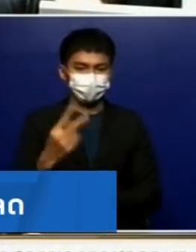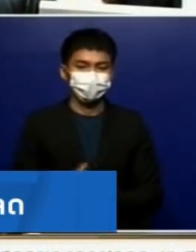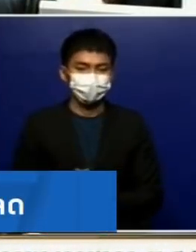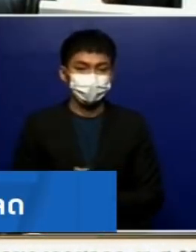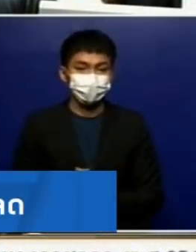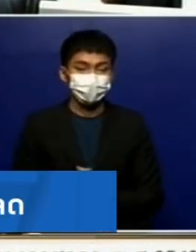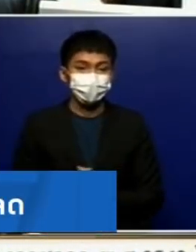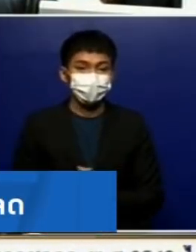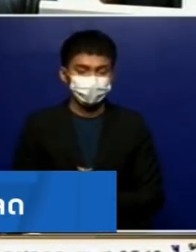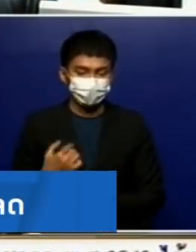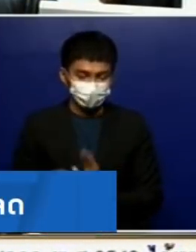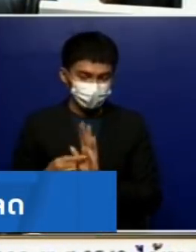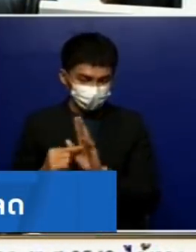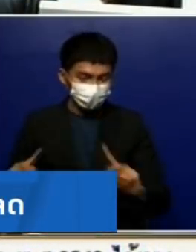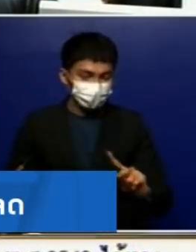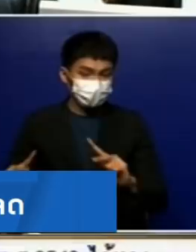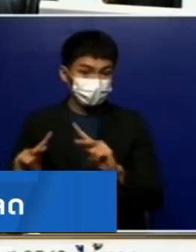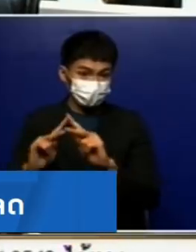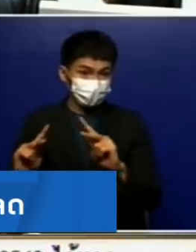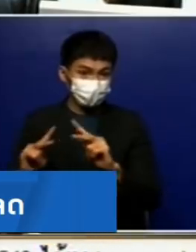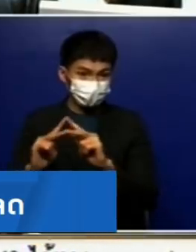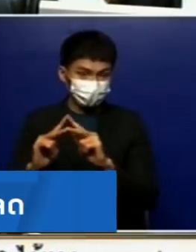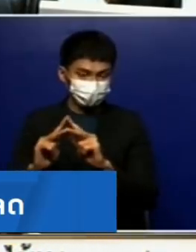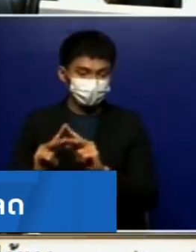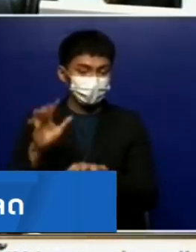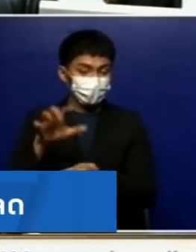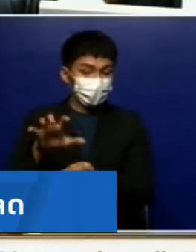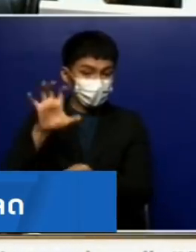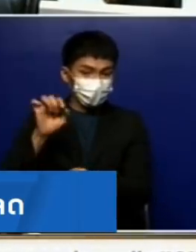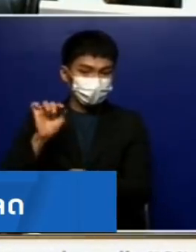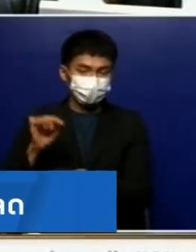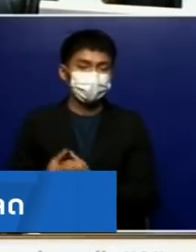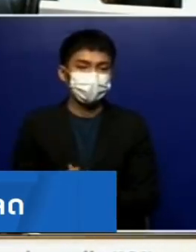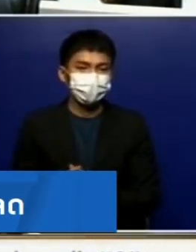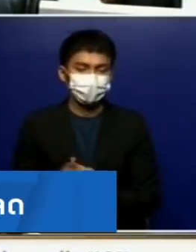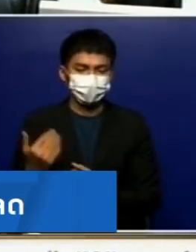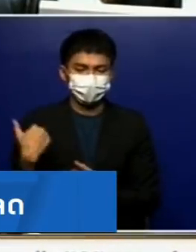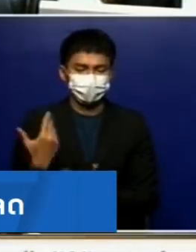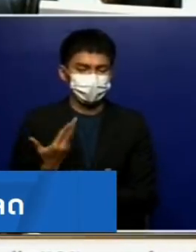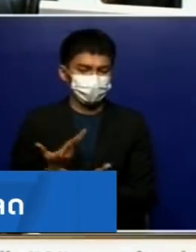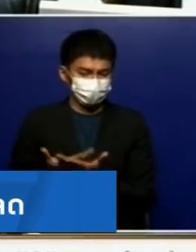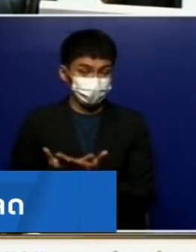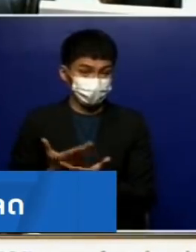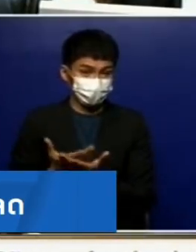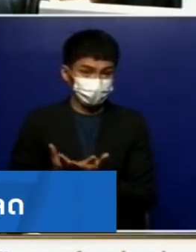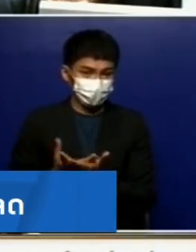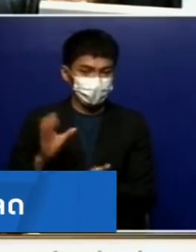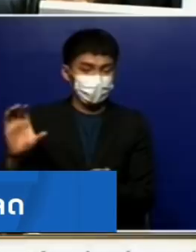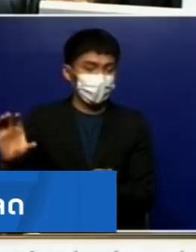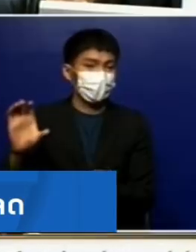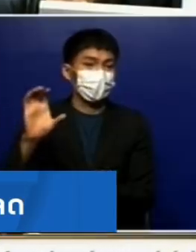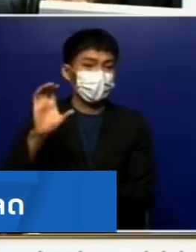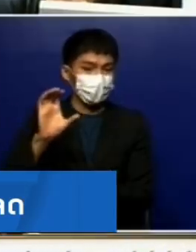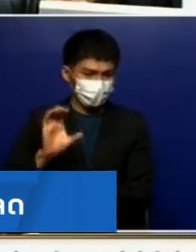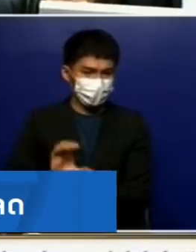มท่านประธานทราบไหมครับว่ากระทรวงกลาโหมเนี่ยมีงบประมาณมากกว่ากระทรวงส